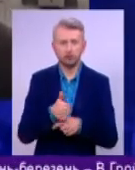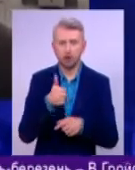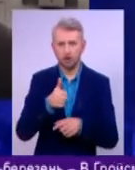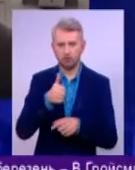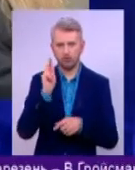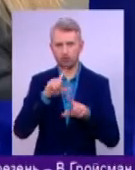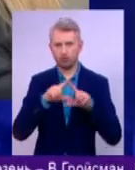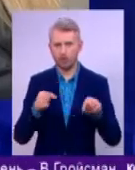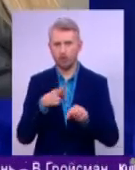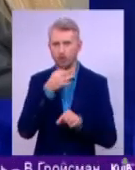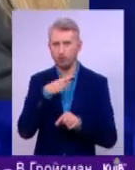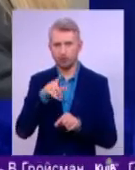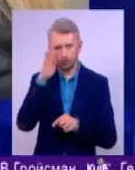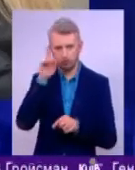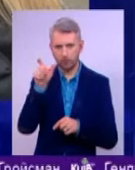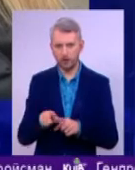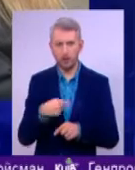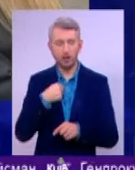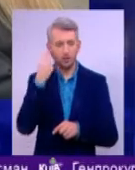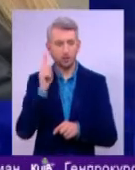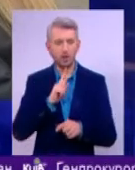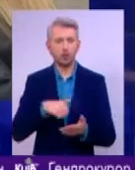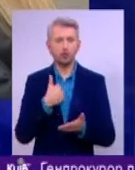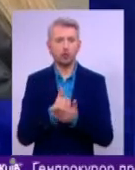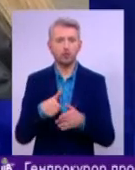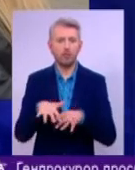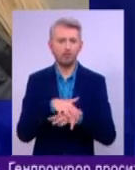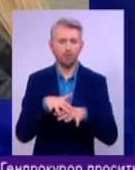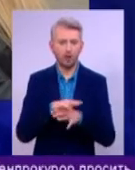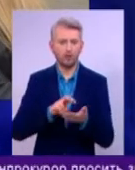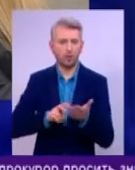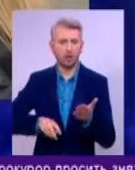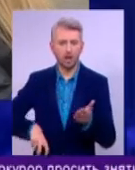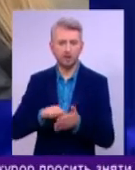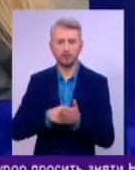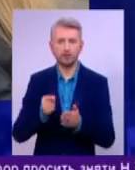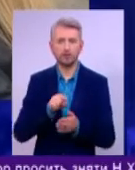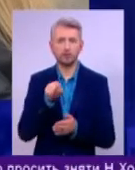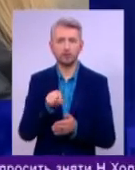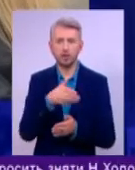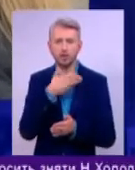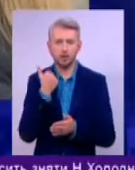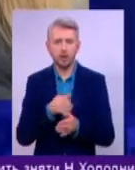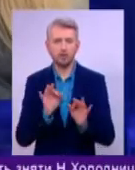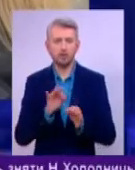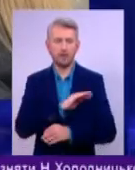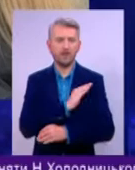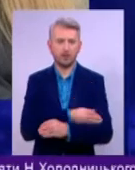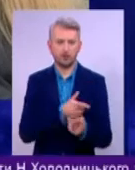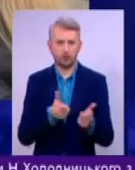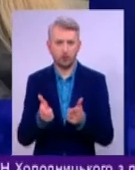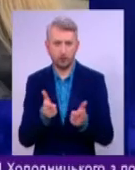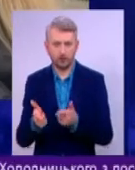будь-якого чоловіка. Я думаю, що основна маса ухиляється від того, що в них немає належної фізичної